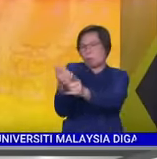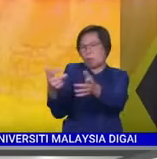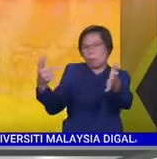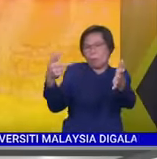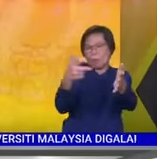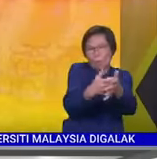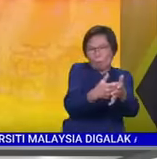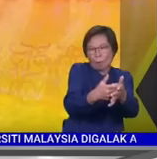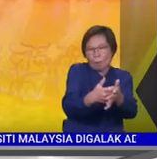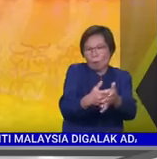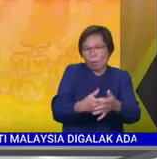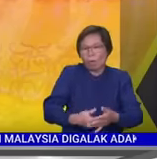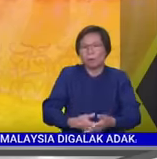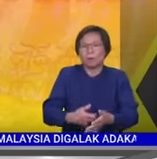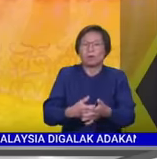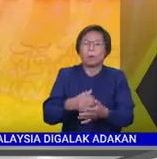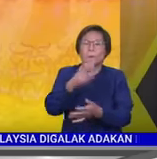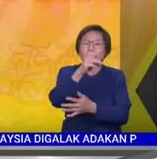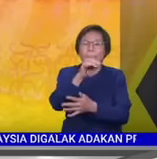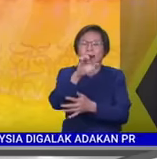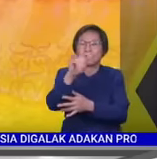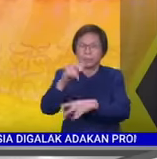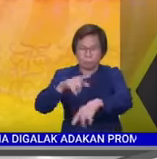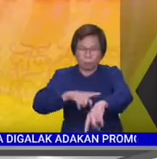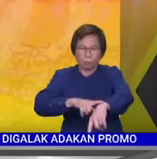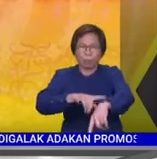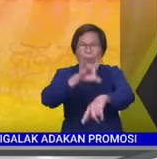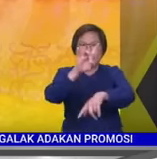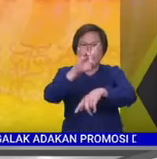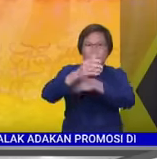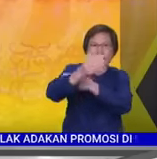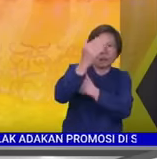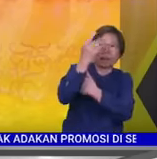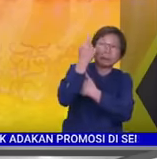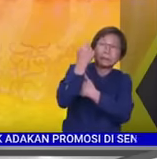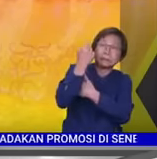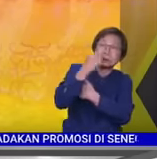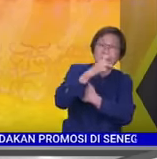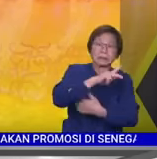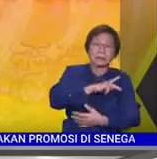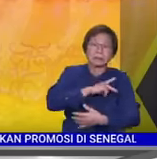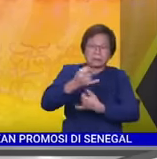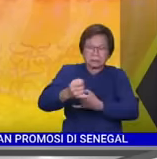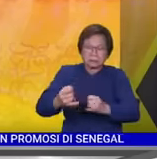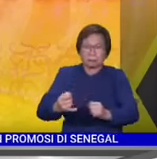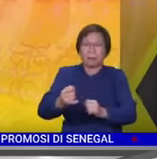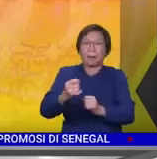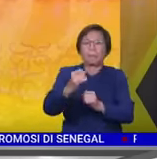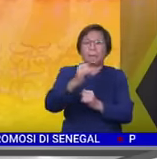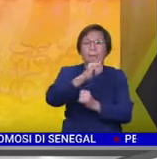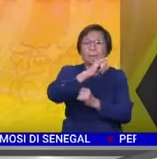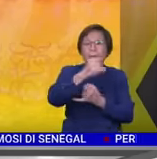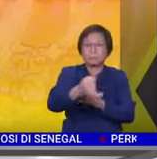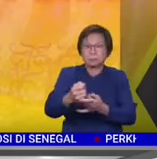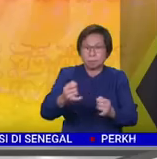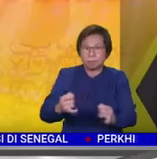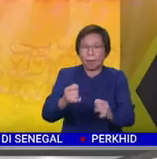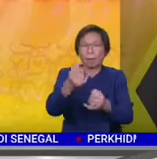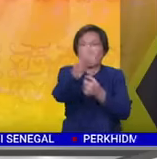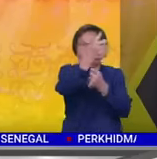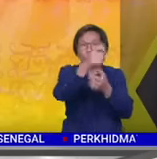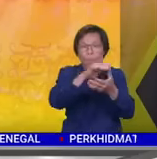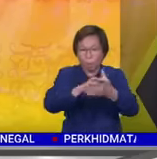dijabat Seberkas Jalan Pujut Barry kira-kira pukul delapan pagi tadi ketua jabatan bombana penyelaman Malaysia zona